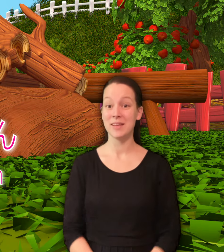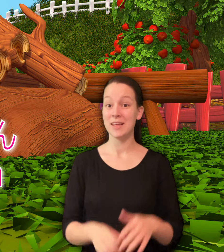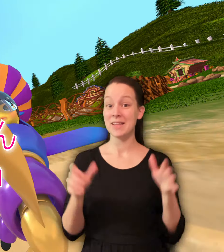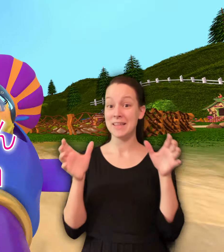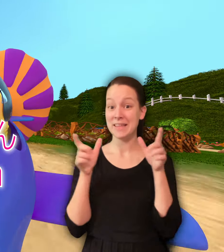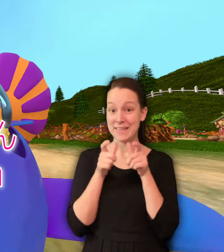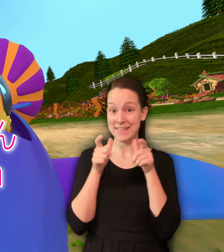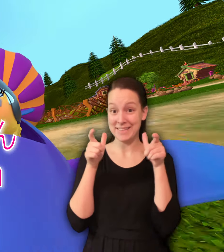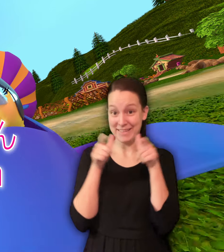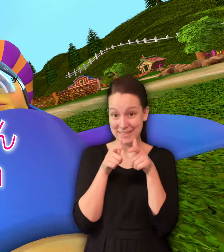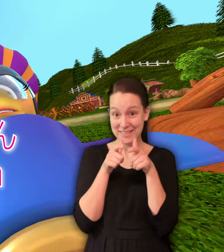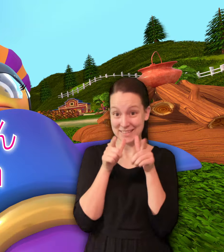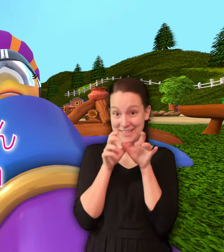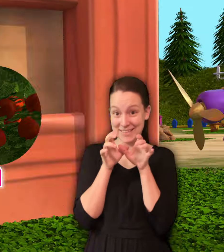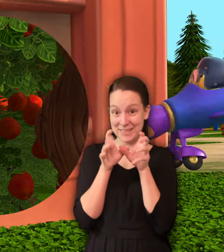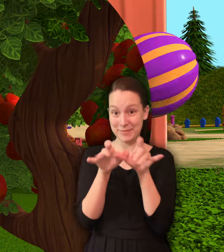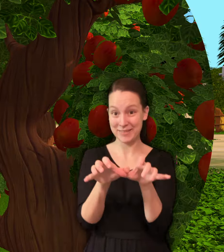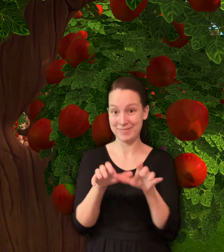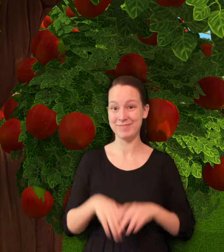ちびグモちゃん